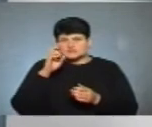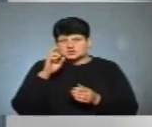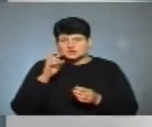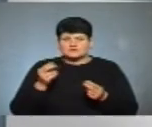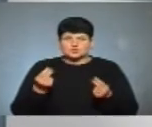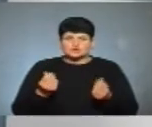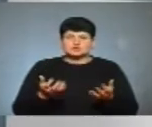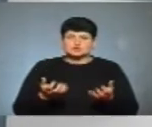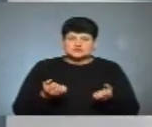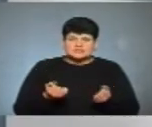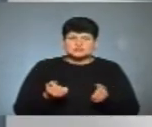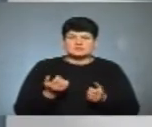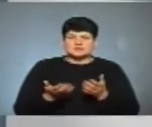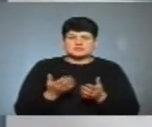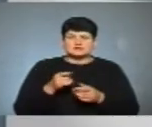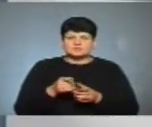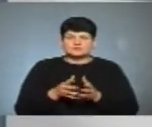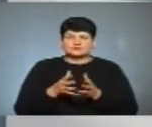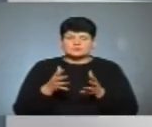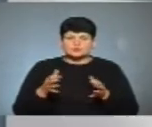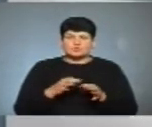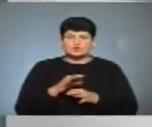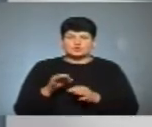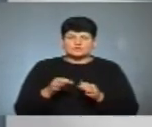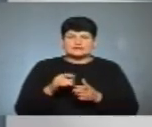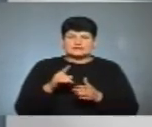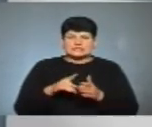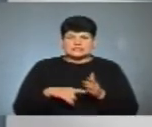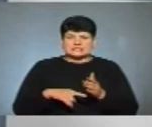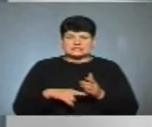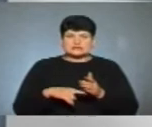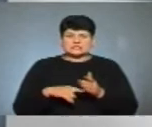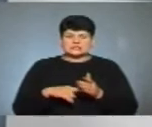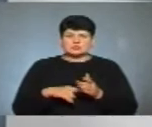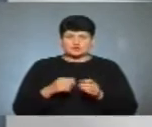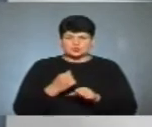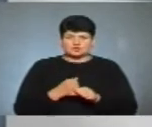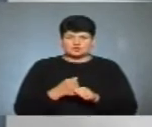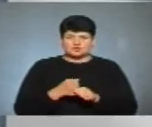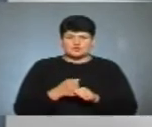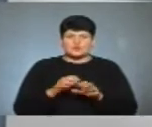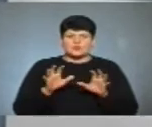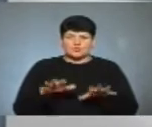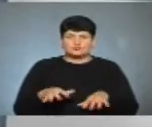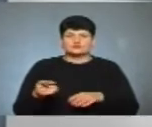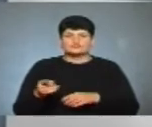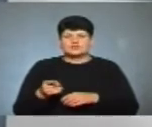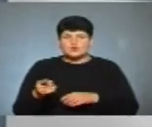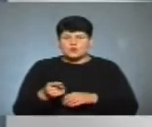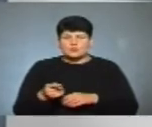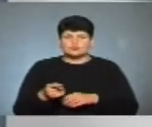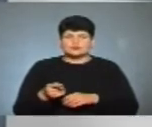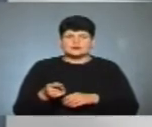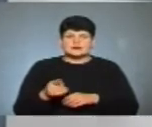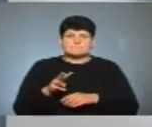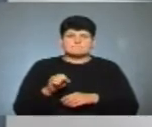кошти одержані, але воно переважно проєктувалось на діючого голову. Ну, скажімо, як і в Тернополі, так і